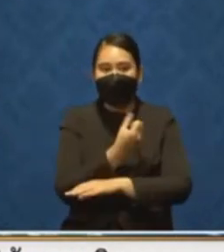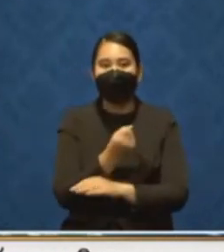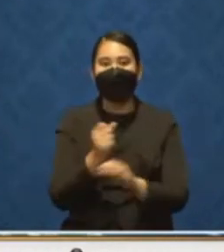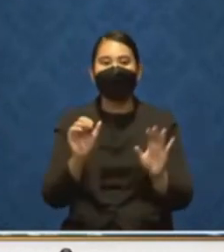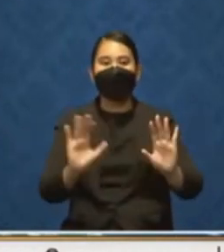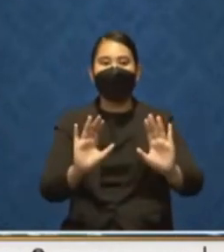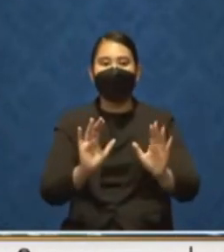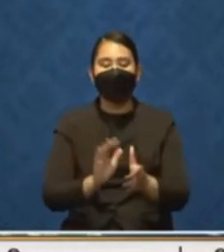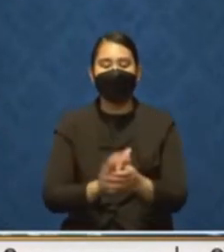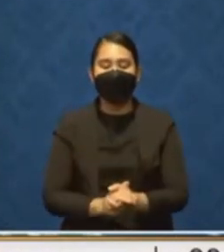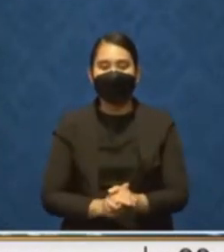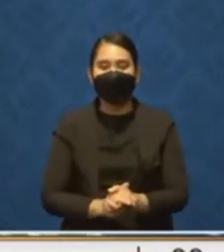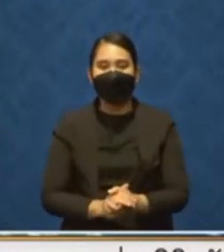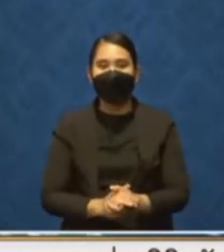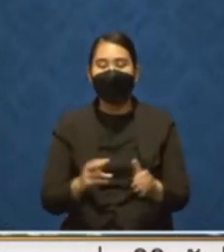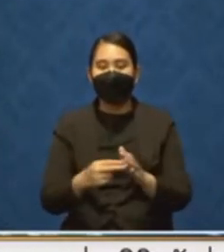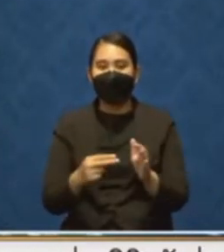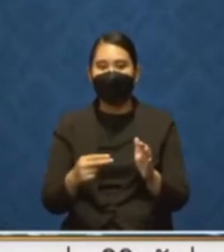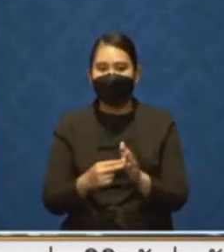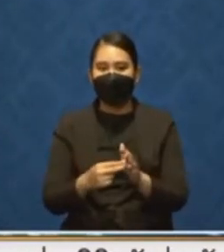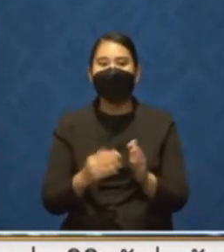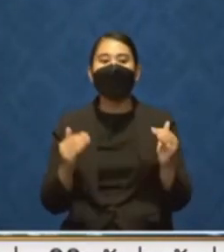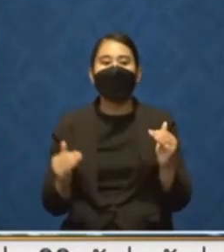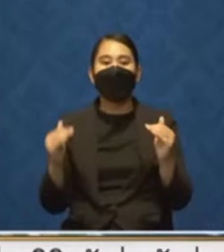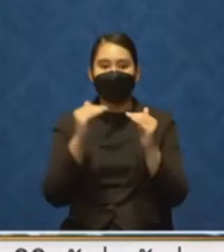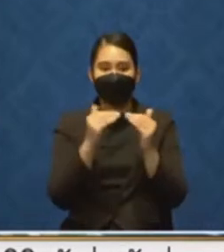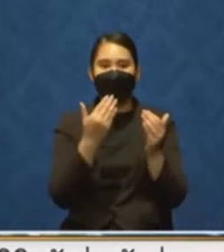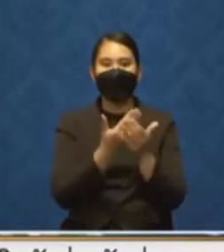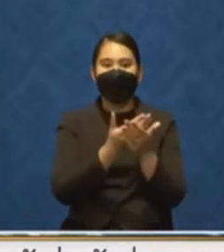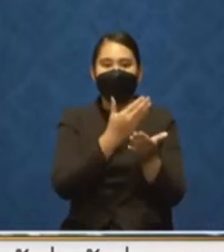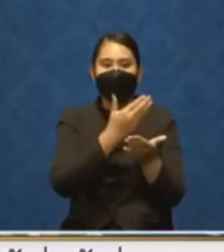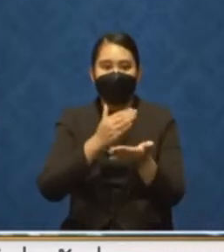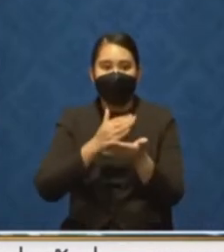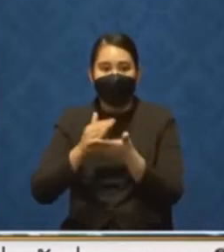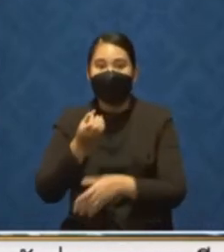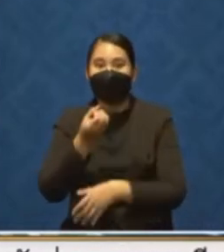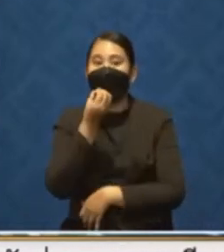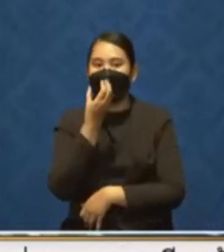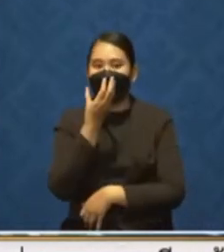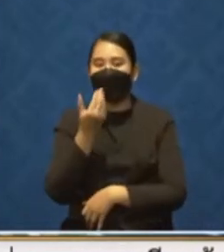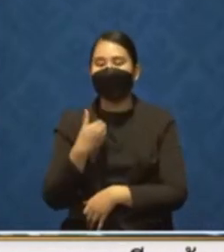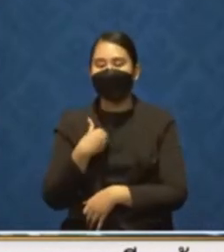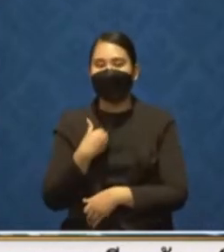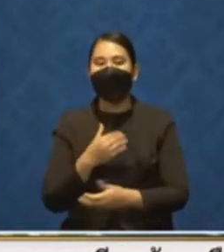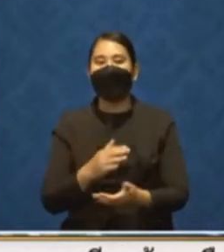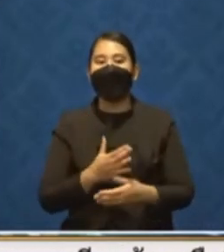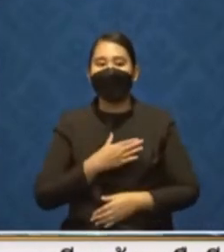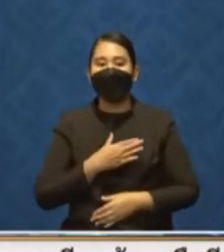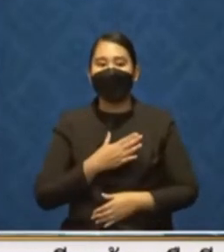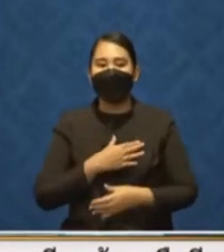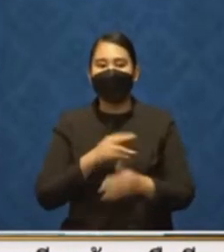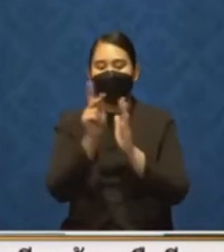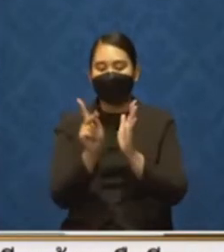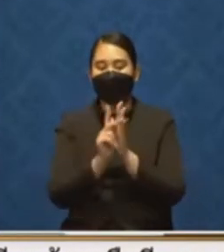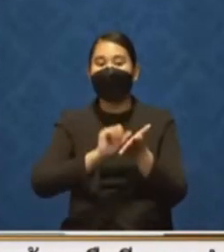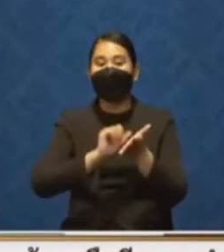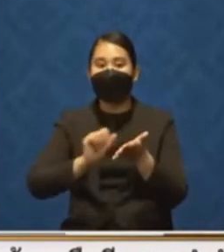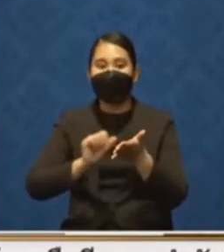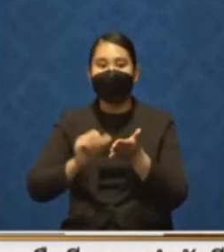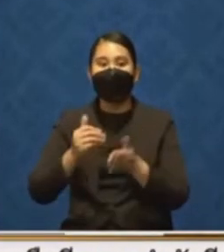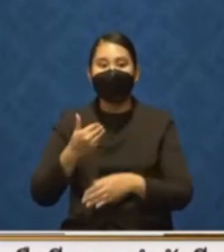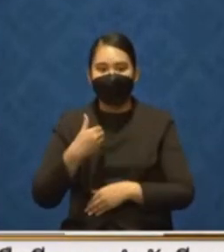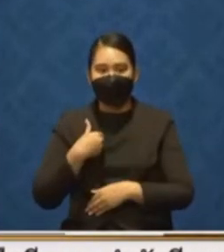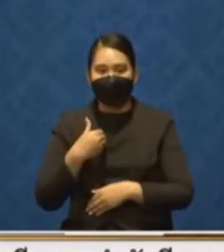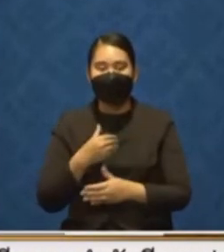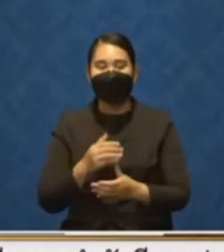ชำระอยู่อันนี้ถือว่าเป็นการสร้างความชอบธรรมในการจ่ายดอกเบี้ยให้กับพรุ่งนี้นะครับอาก็เลยบอกว่าได้แก้ไขเรื่องกฎหมายที่มีการปรับเรื่องการปรับเป็น